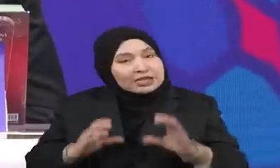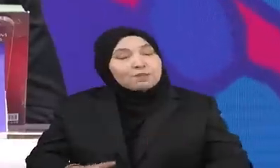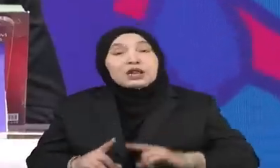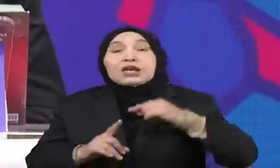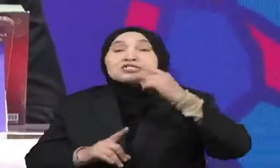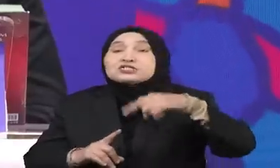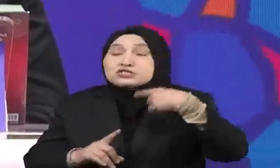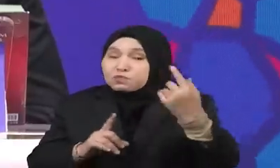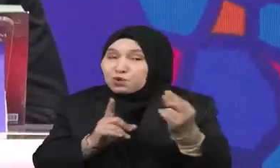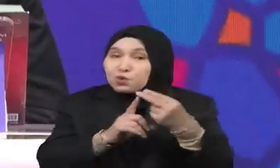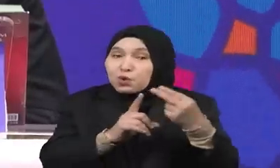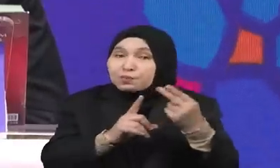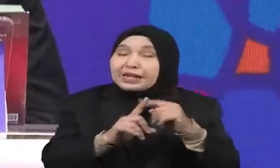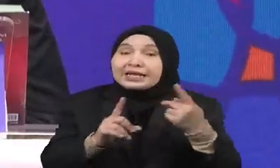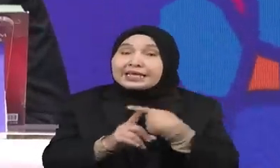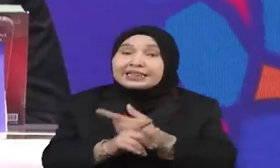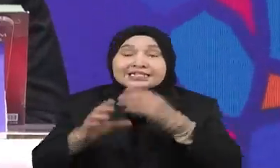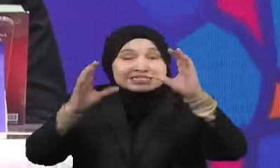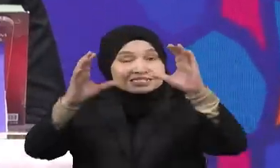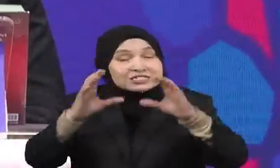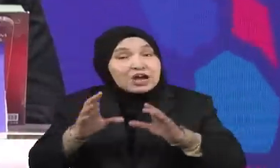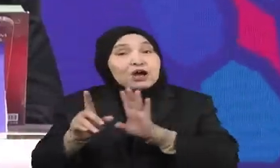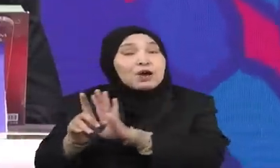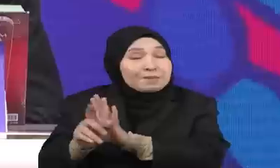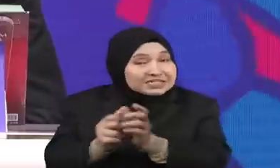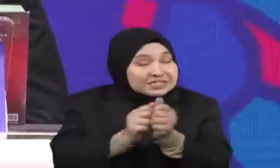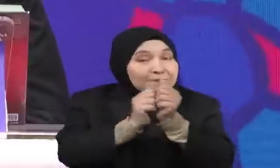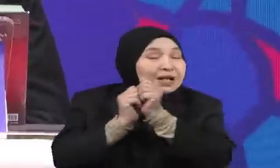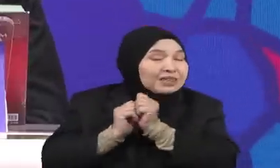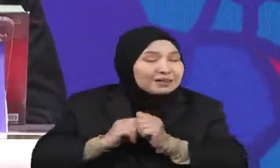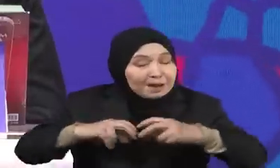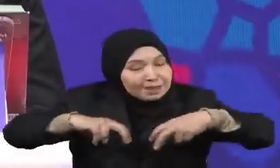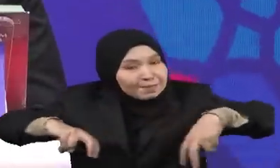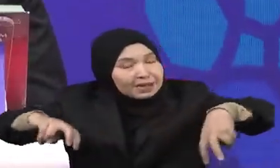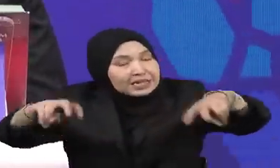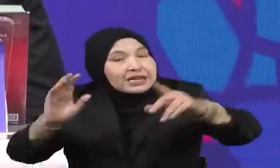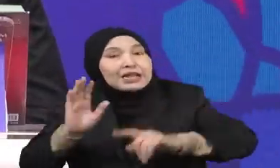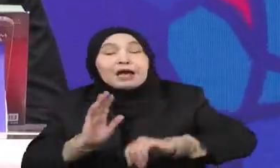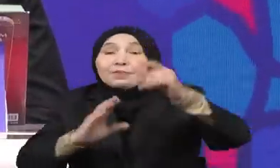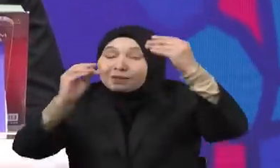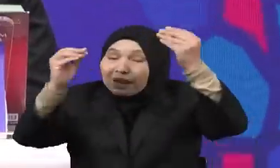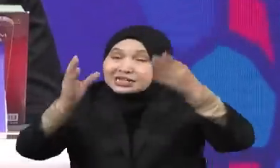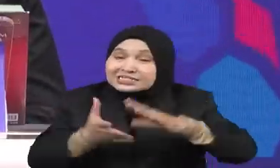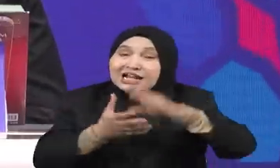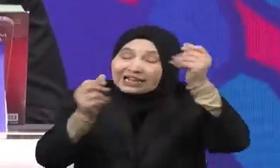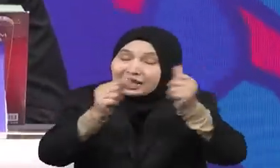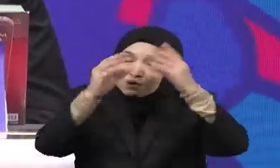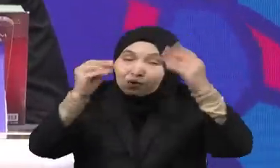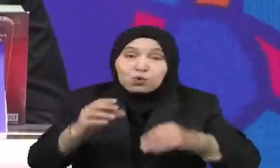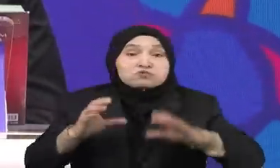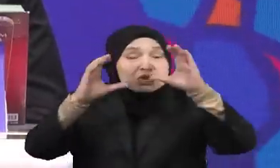menyebut huruf-huruf ini bila kita secara berjamaah bertalaki beginilah lebihnya Alquran inilah kalau kita